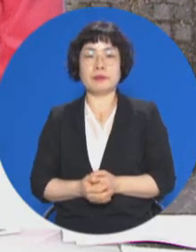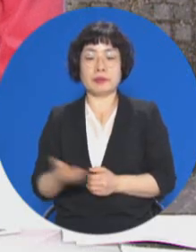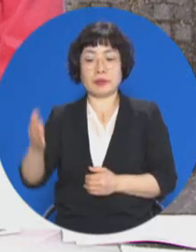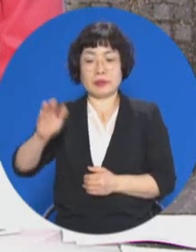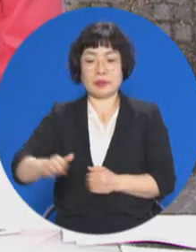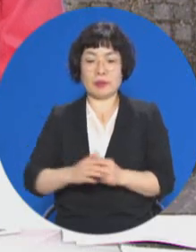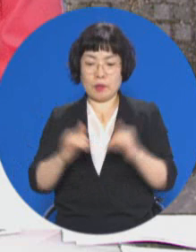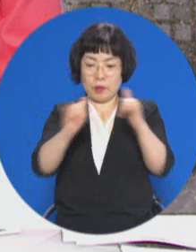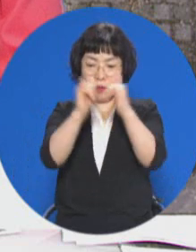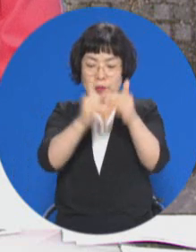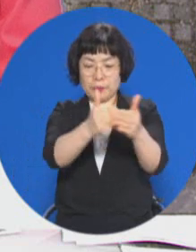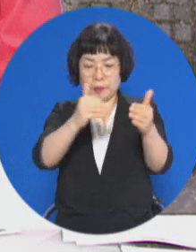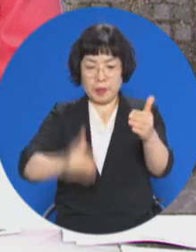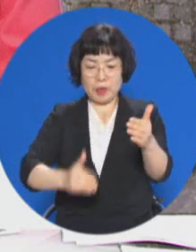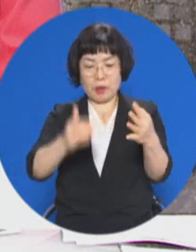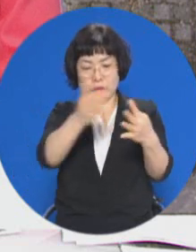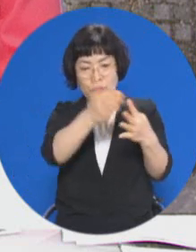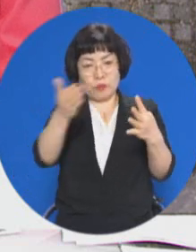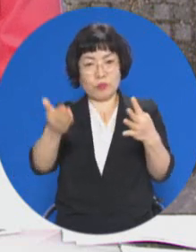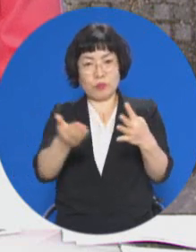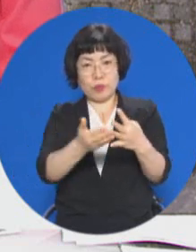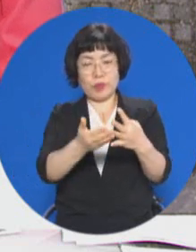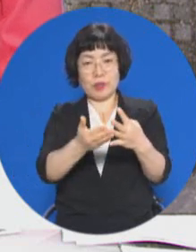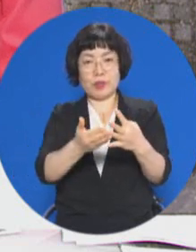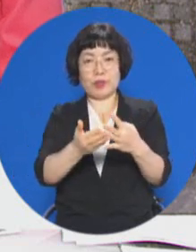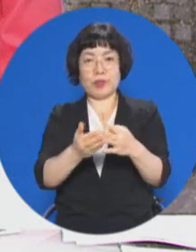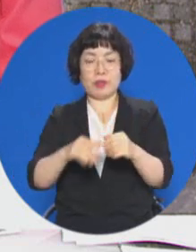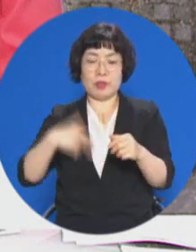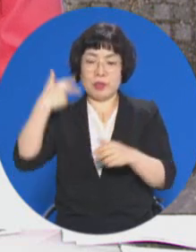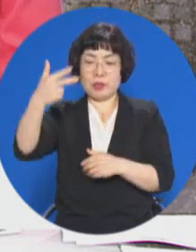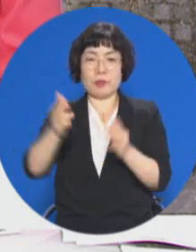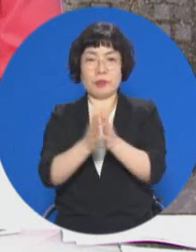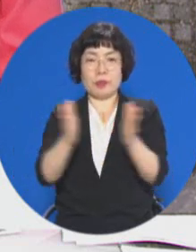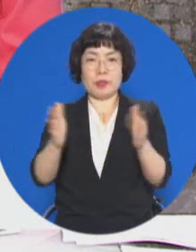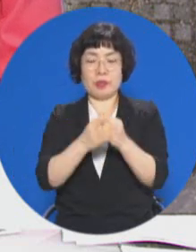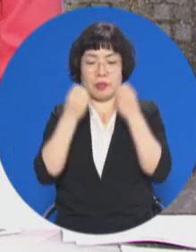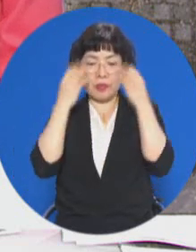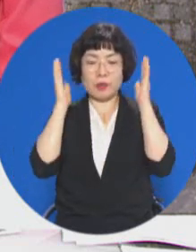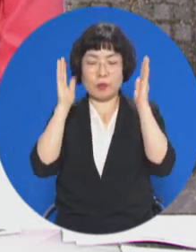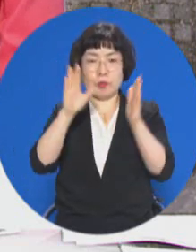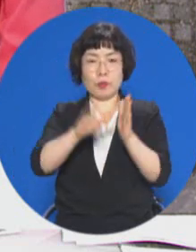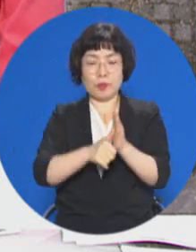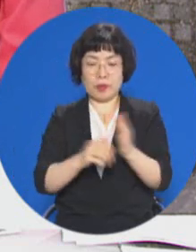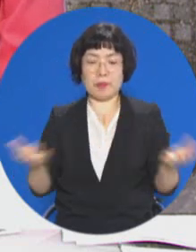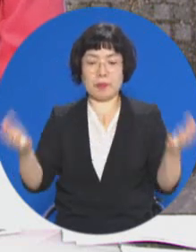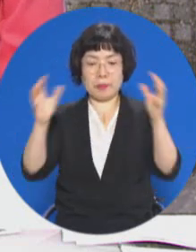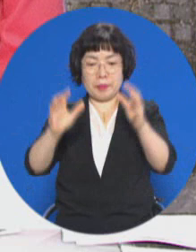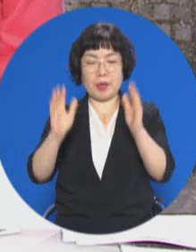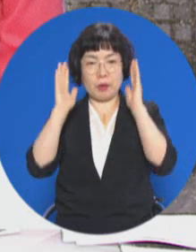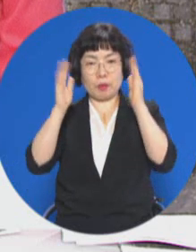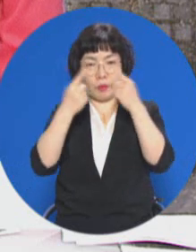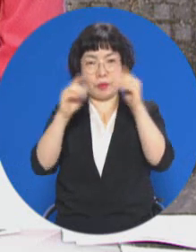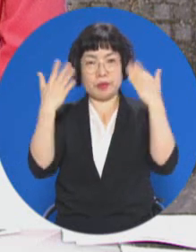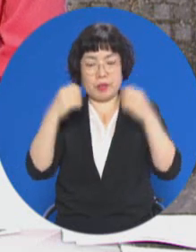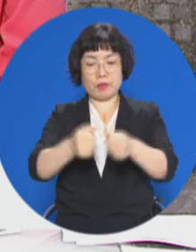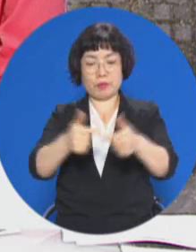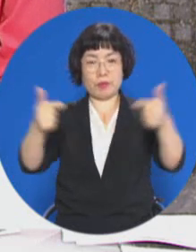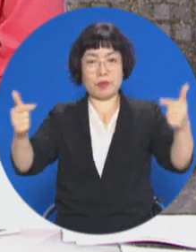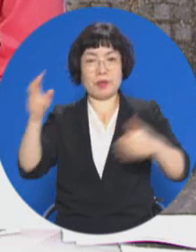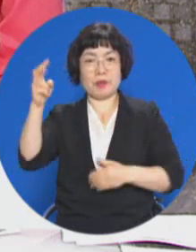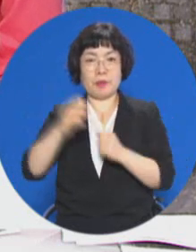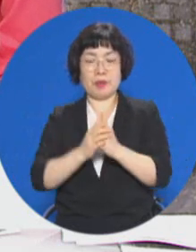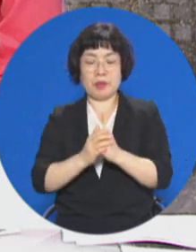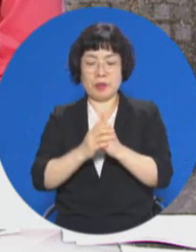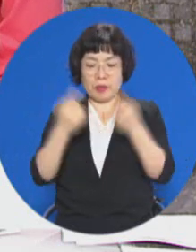하지만 사회적 거리두기는 전반적으로 완화되면서 다음 주 시작되는 새 학기에는 대면 수업을 하는 대학이 늘 것으로 보입니다.